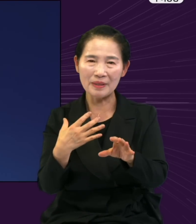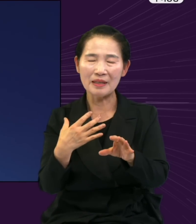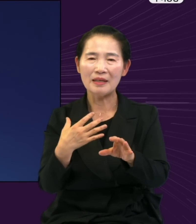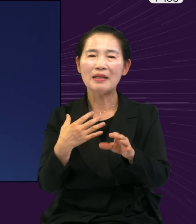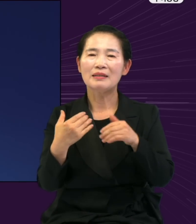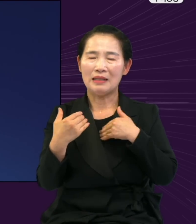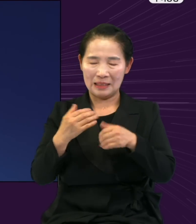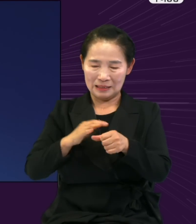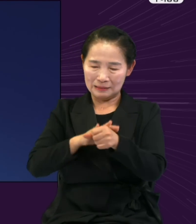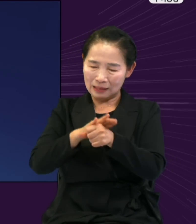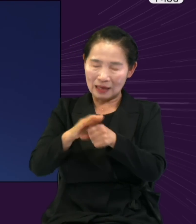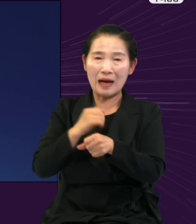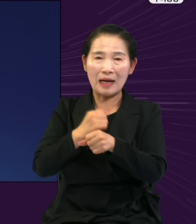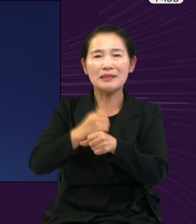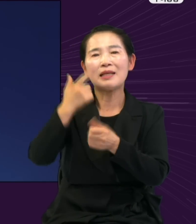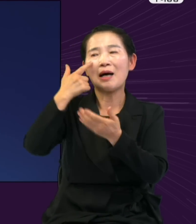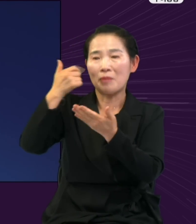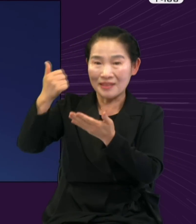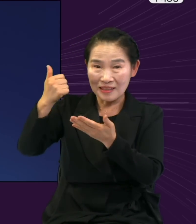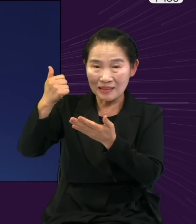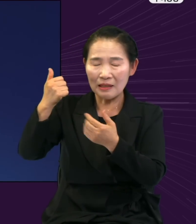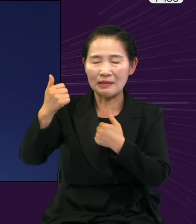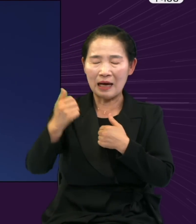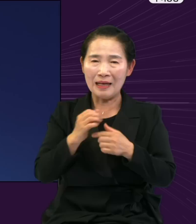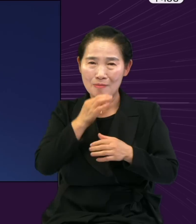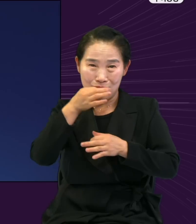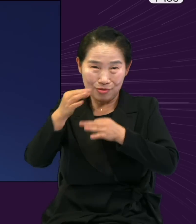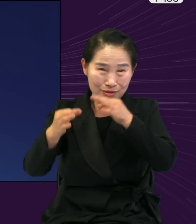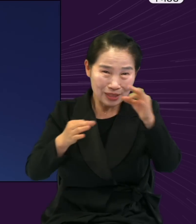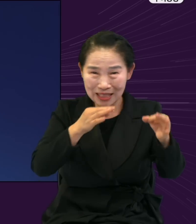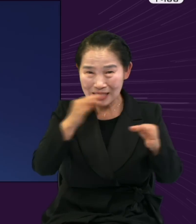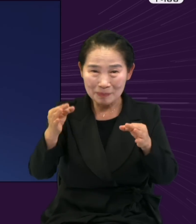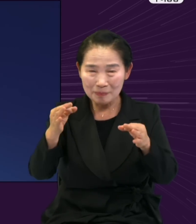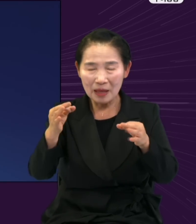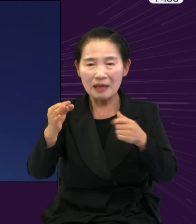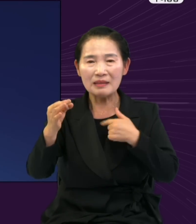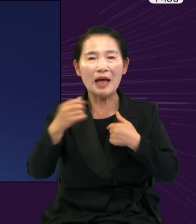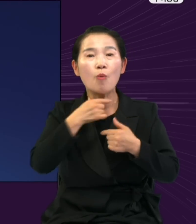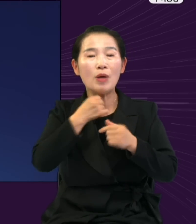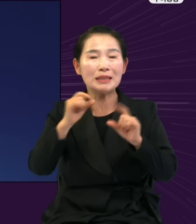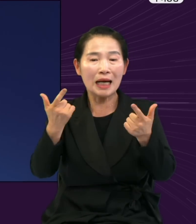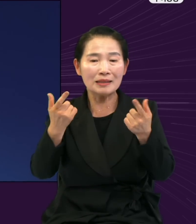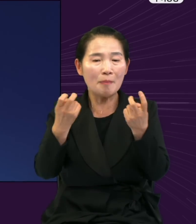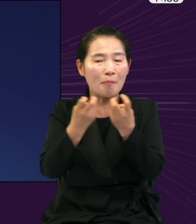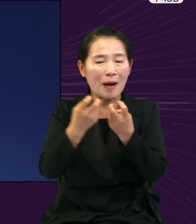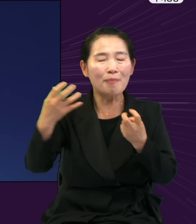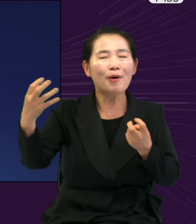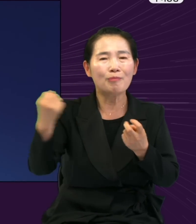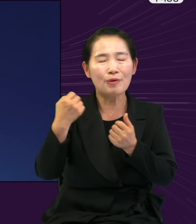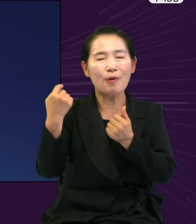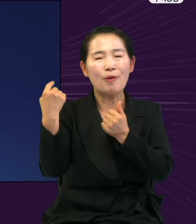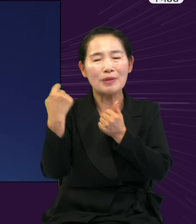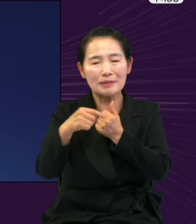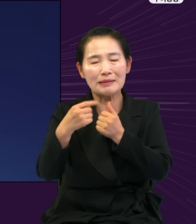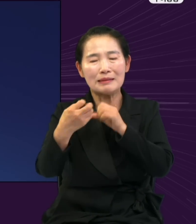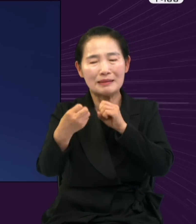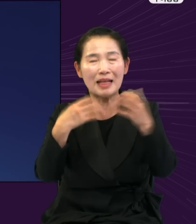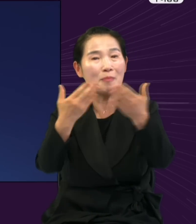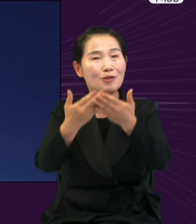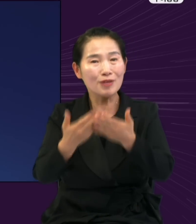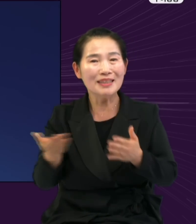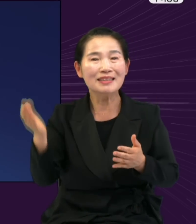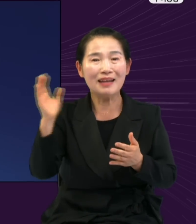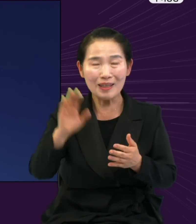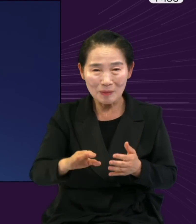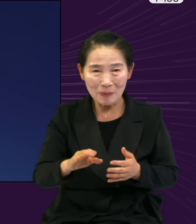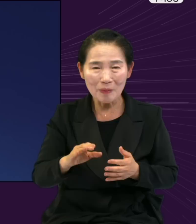아버지께서 나의 부르짖음에 내가 원하지 않은 방법으로 응답하셨을지라도 우리는 아멘